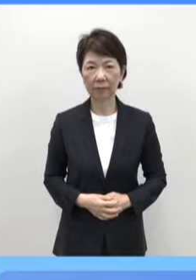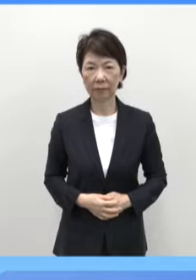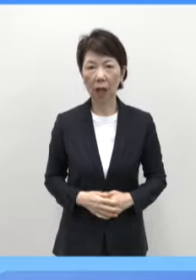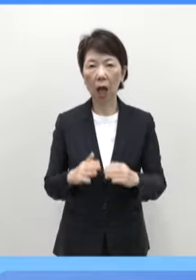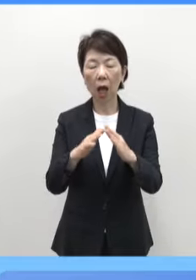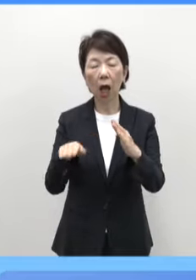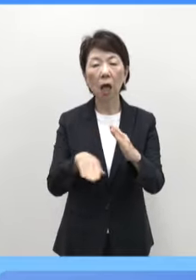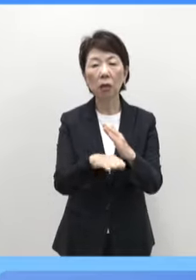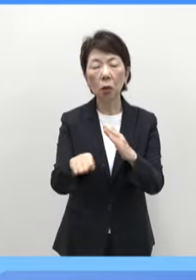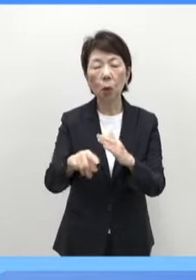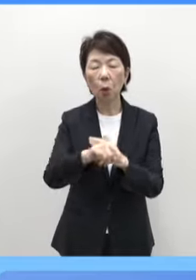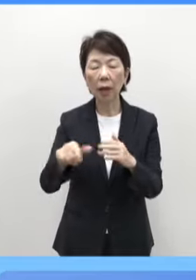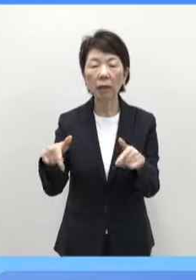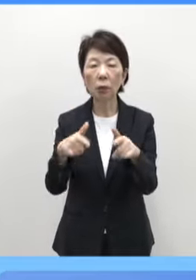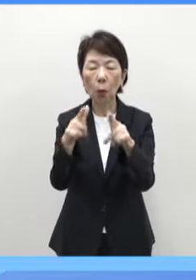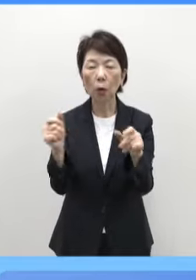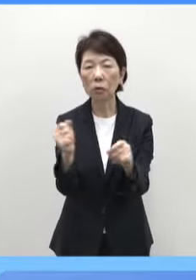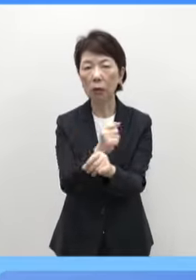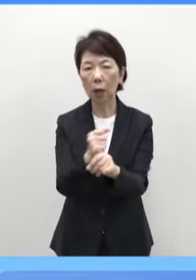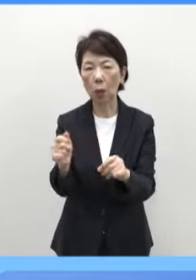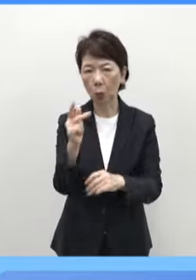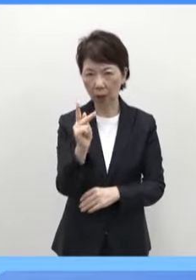造園土木施工課、